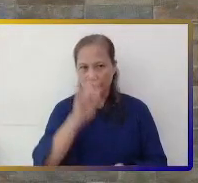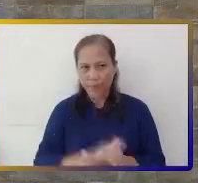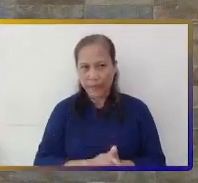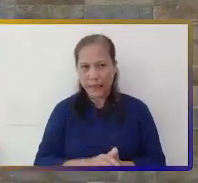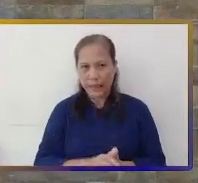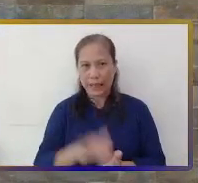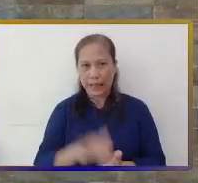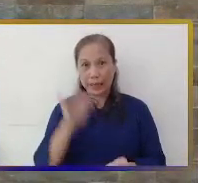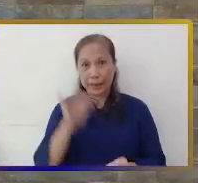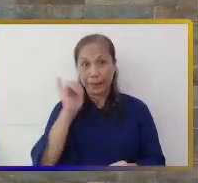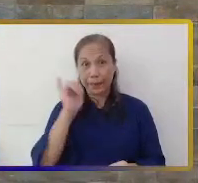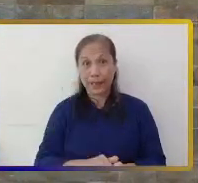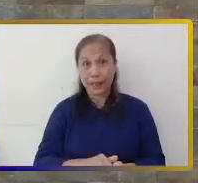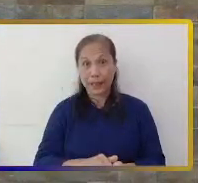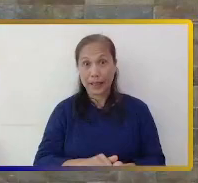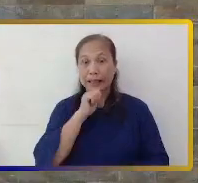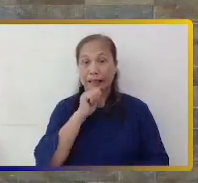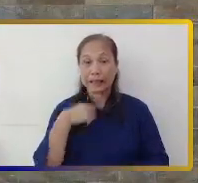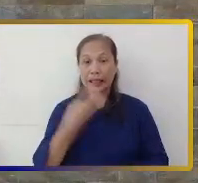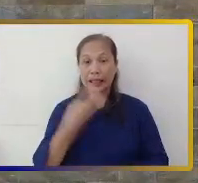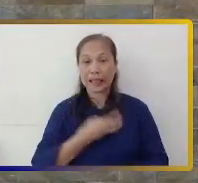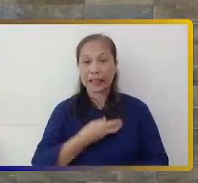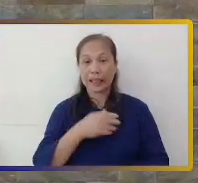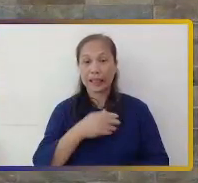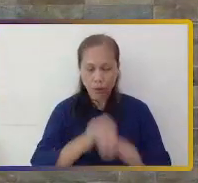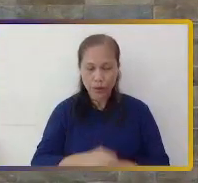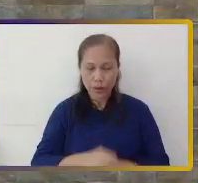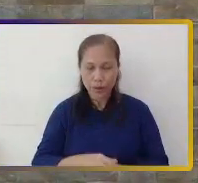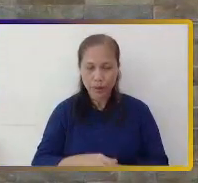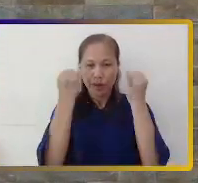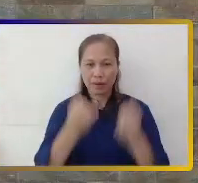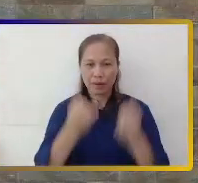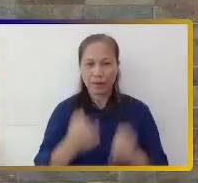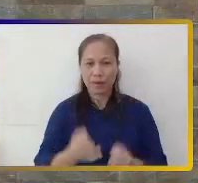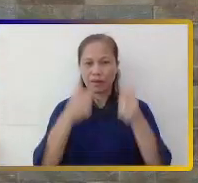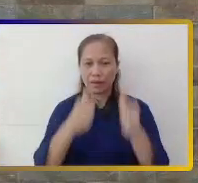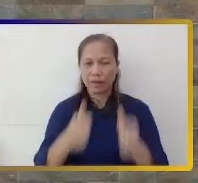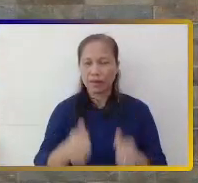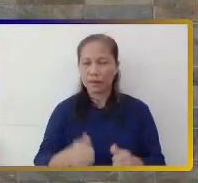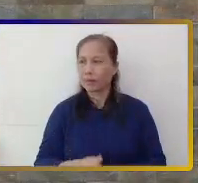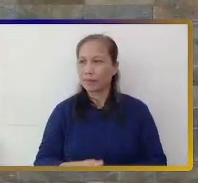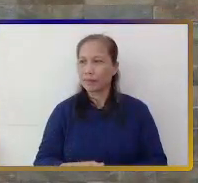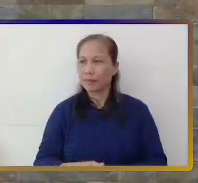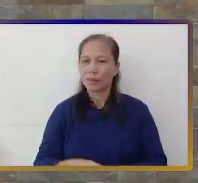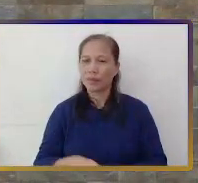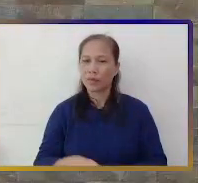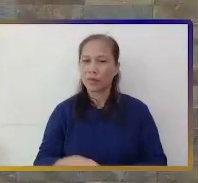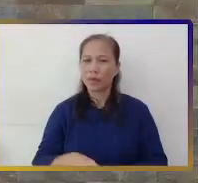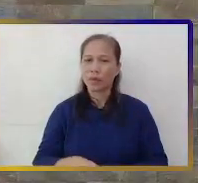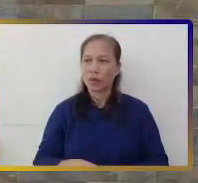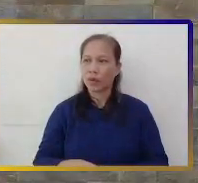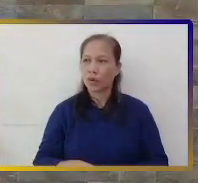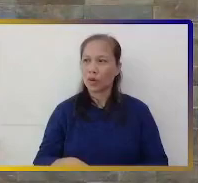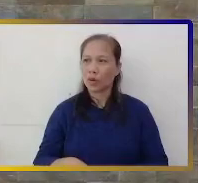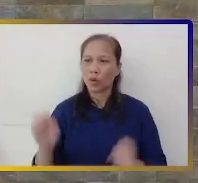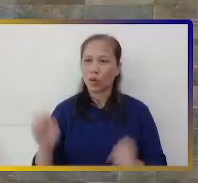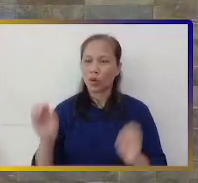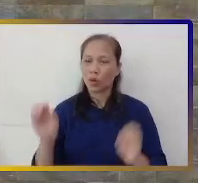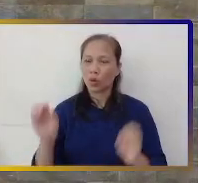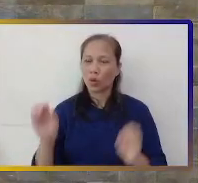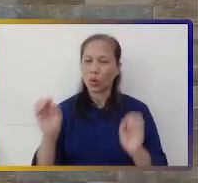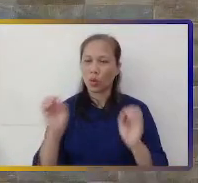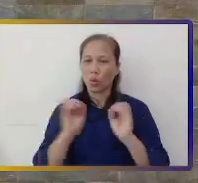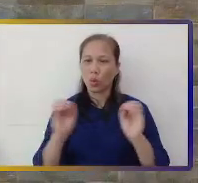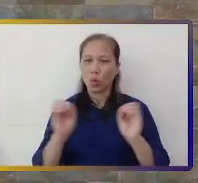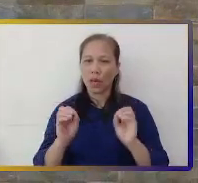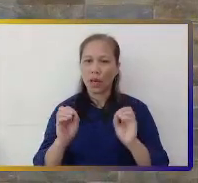hindi mo kailangang iworship ang mga idols or any images while ari na iong consecrated altars na